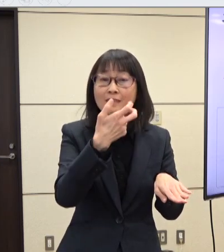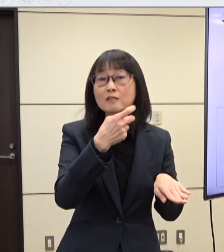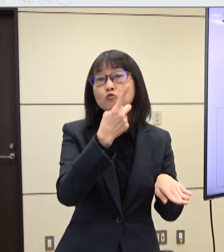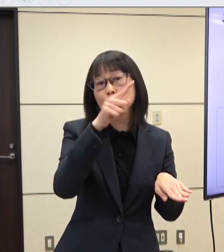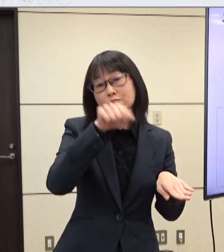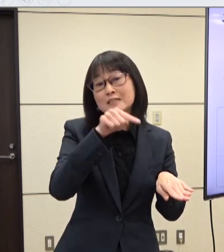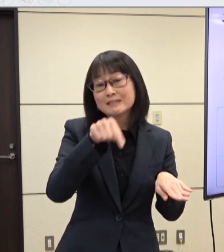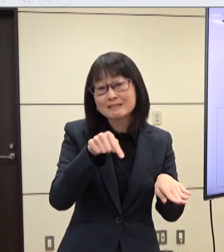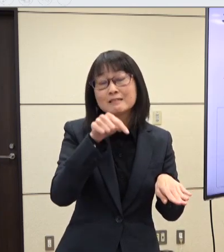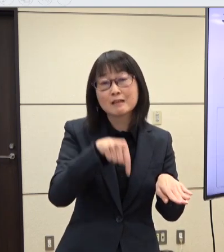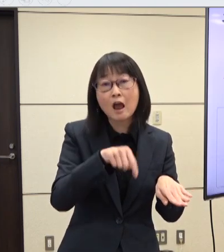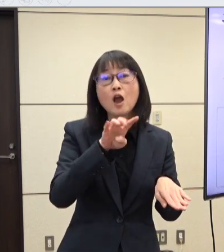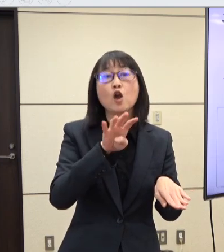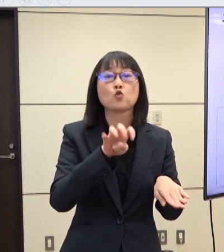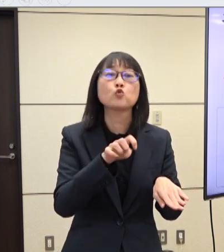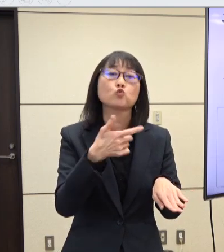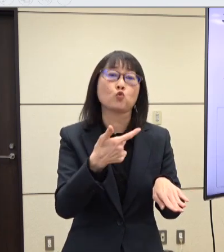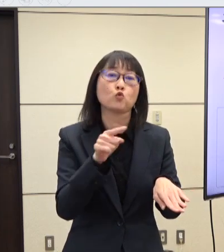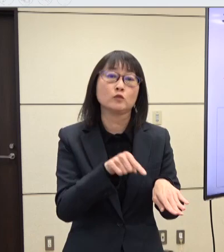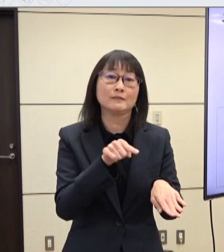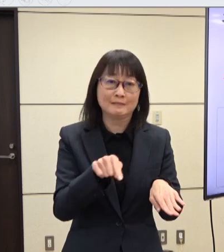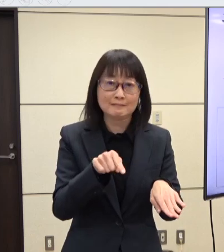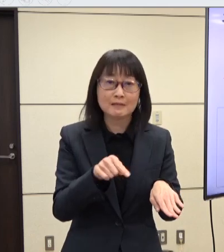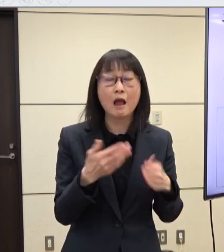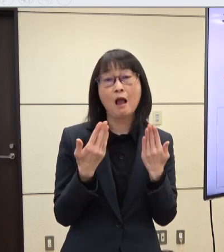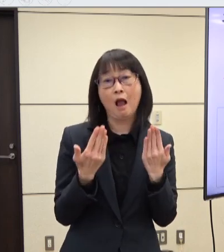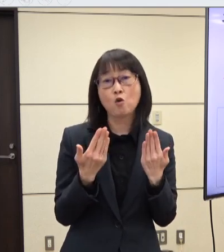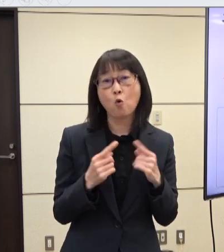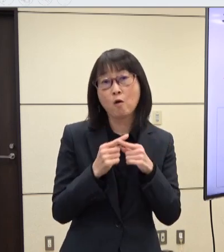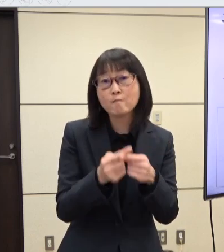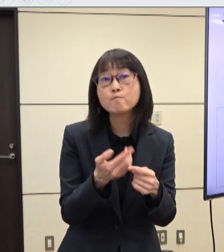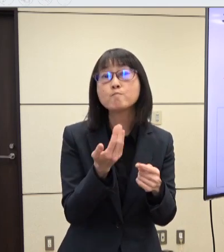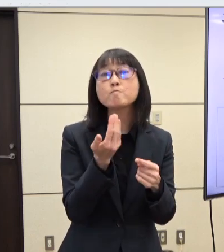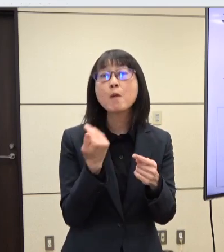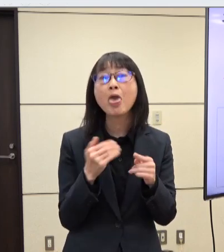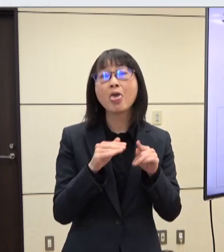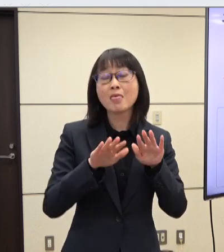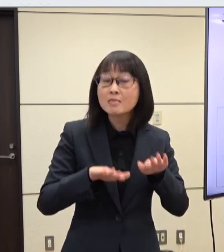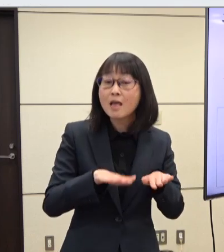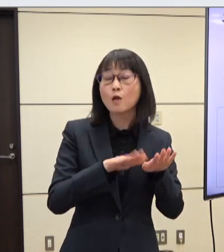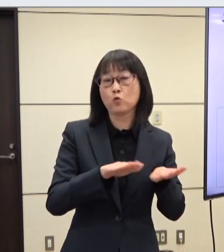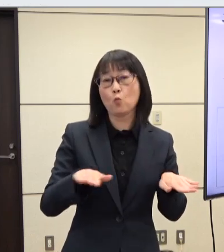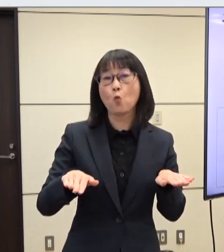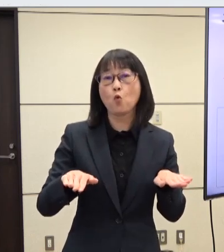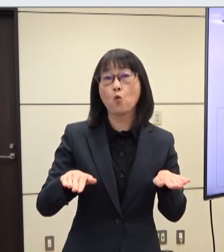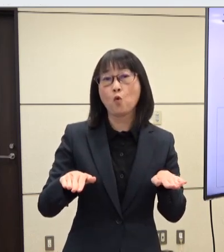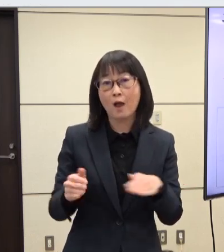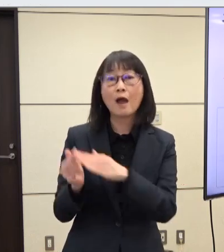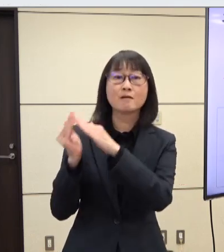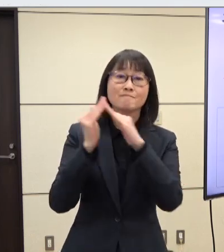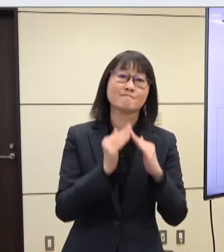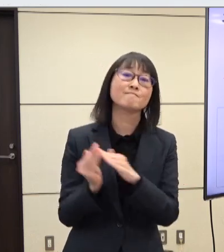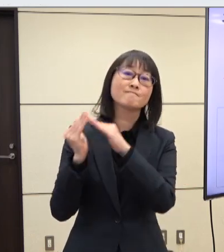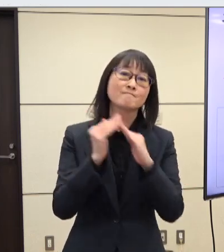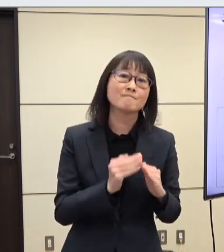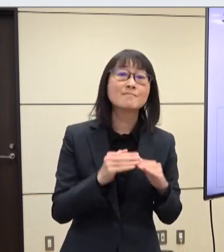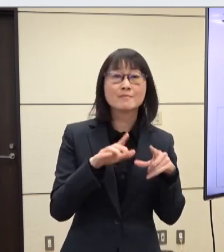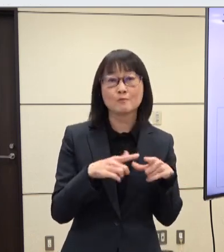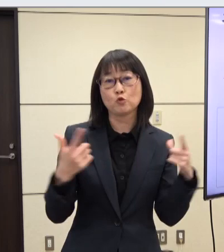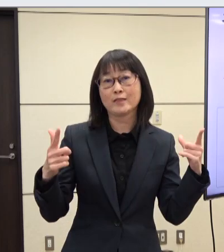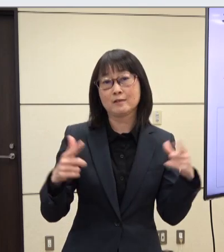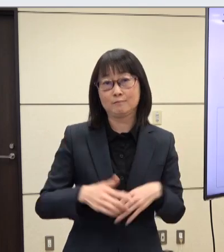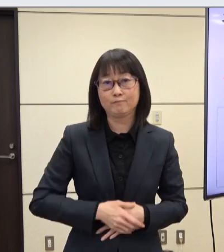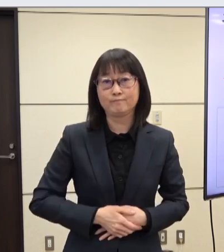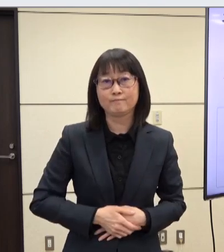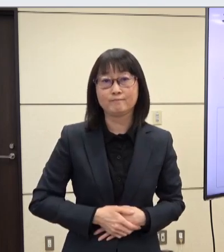つまり 65% になりますが、就学前なんですね。まあ、その点では学校入る前に移住されてきている